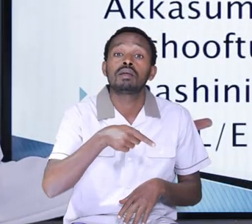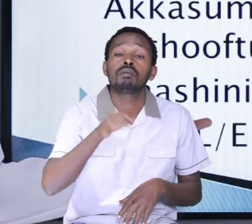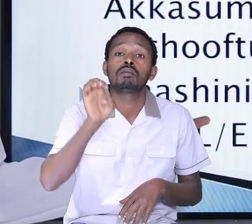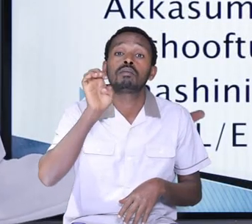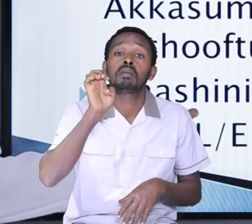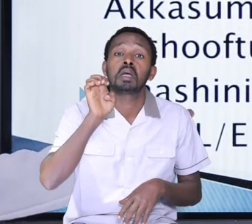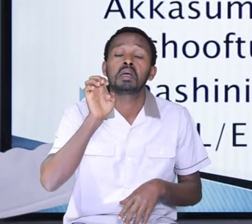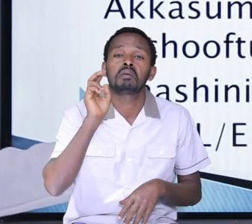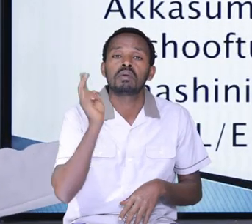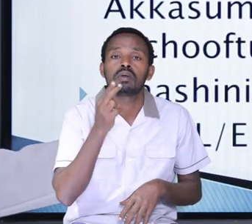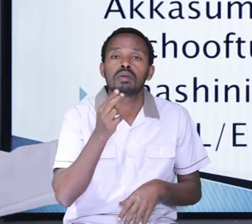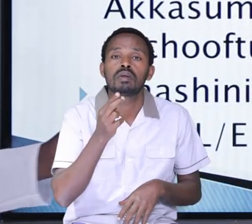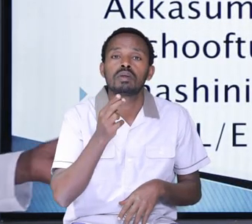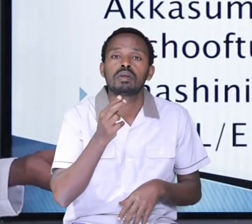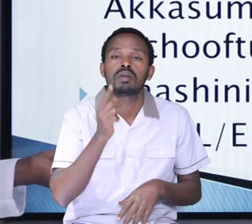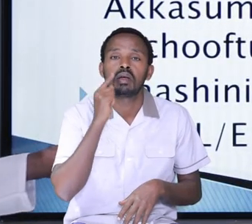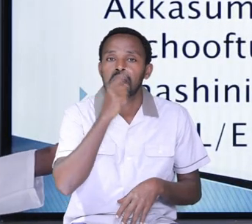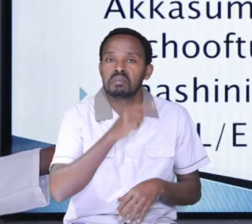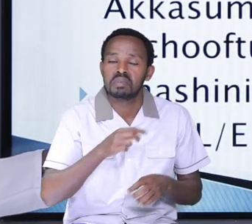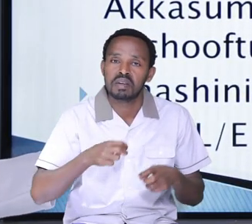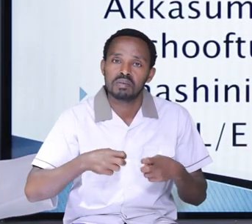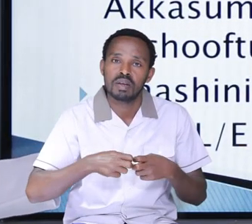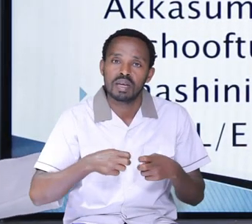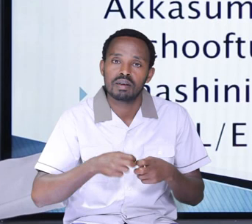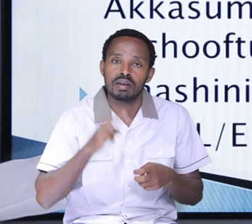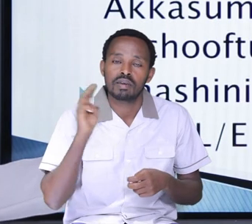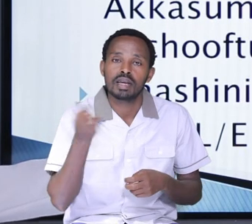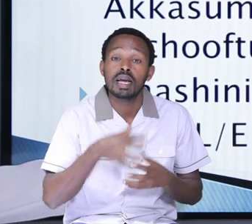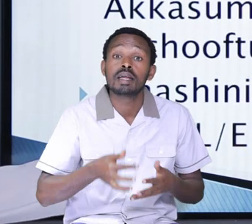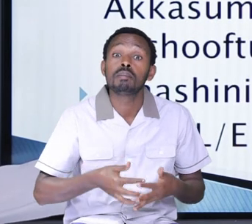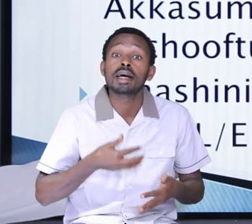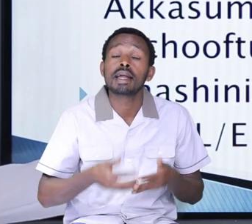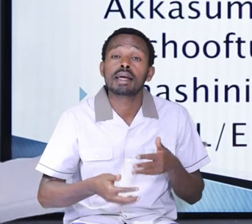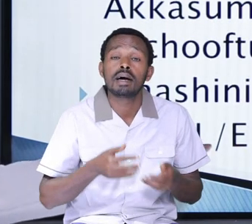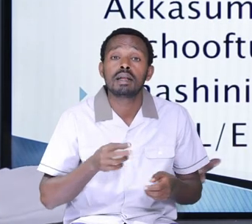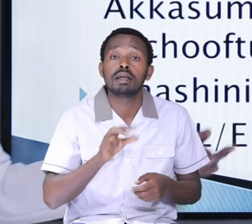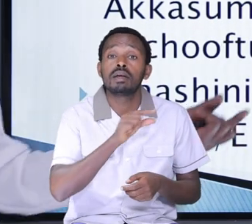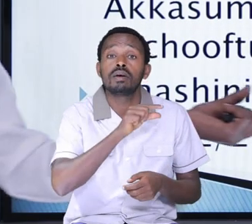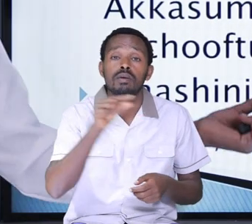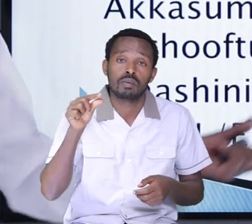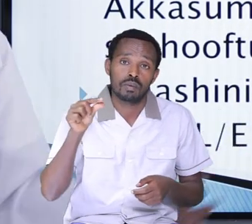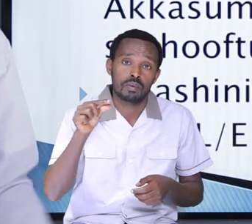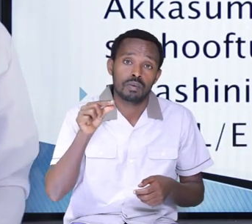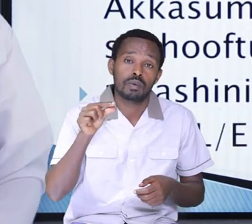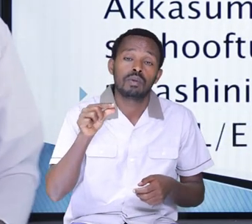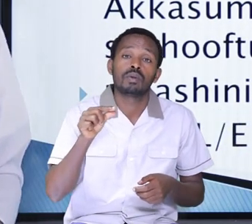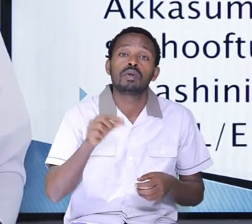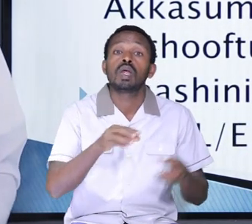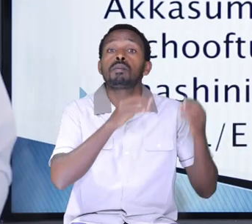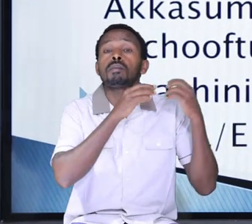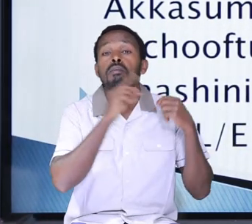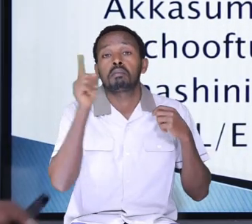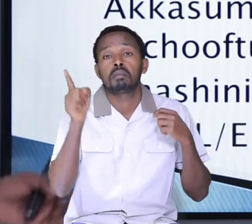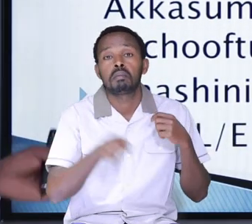dandeenya jechuudha. Afaan fiiziksii yeroo dubbisnu faayidaan makaanikaalaa wal qixa ta'a ba'aa irra humna sochooftuu jennee